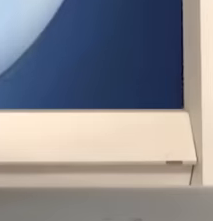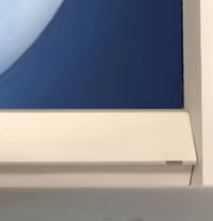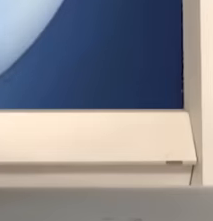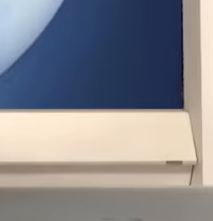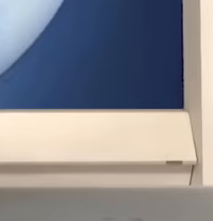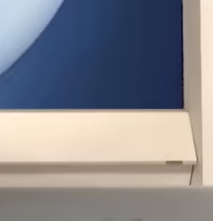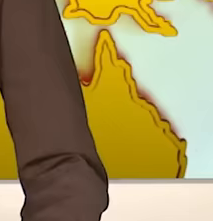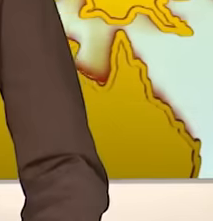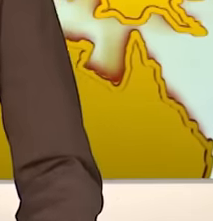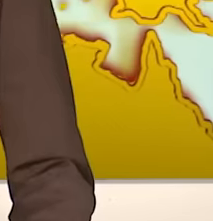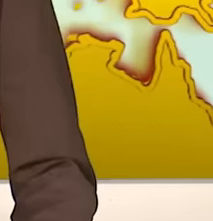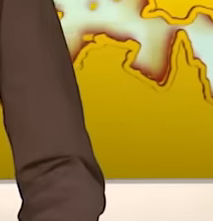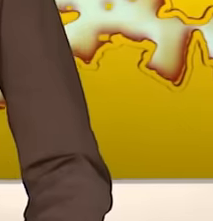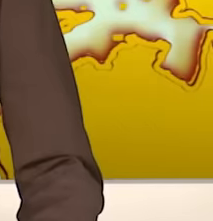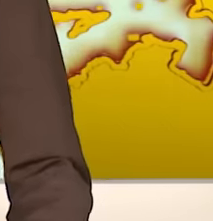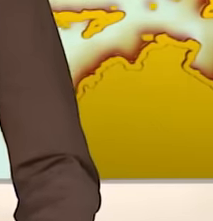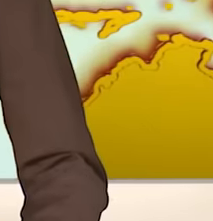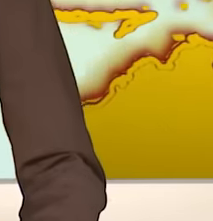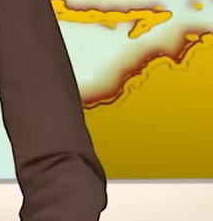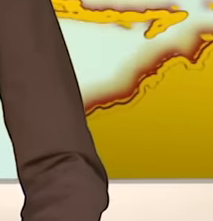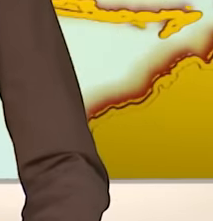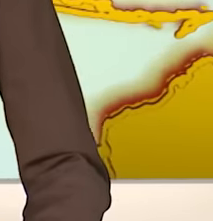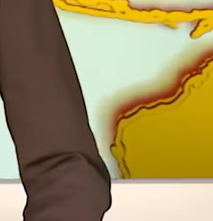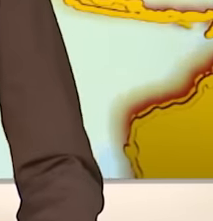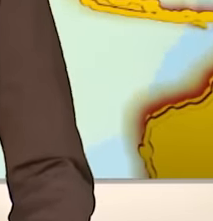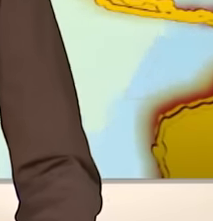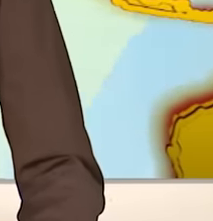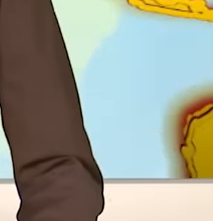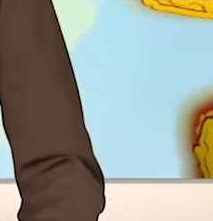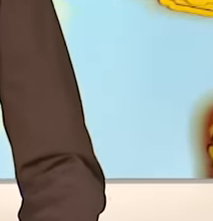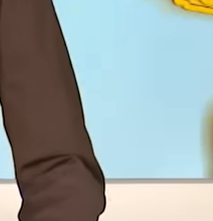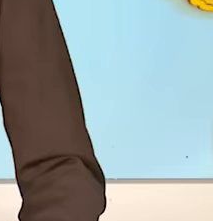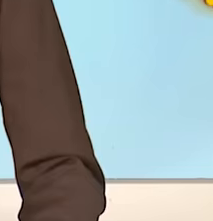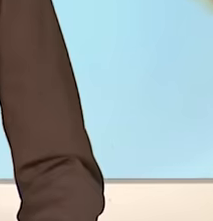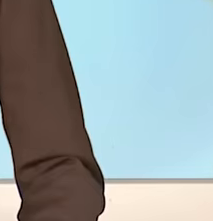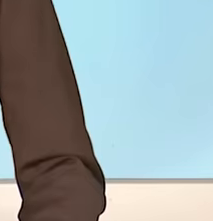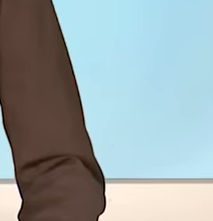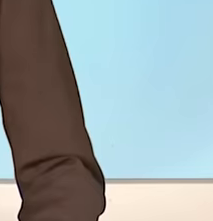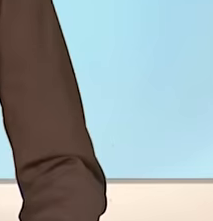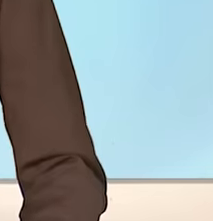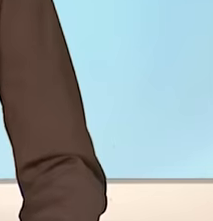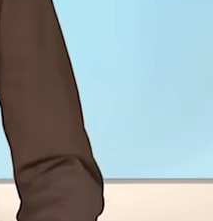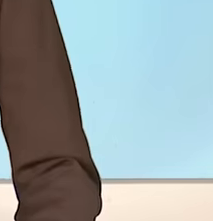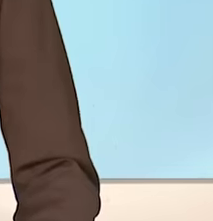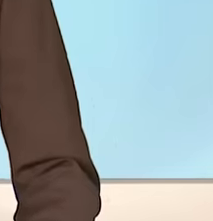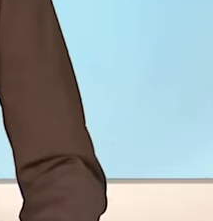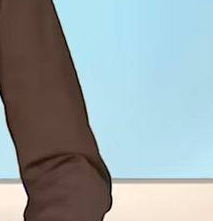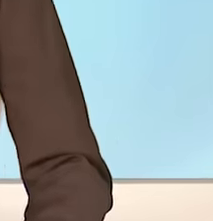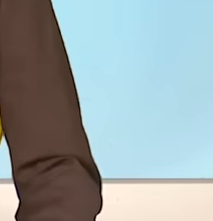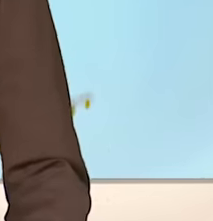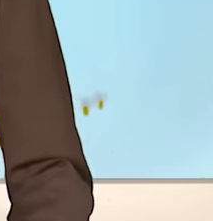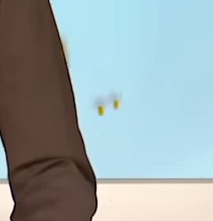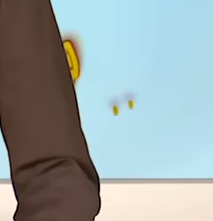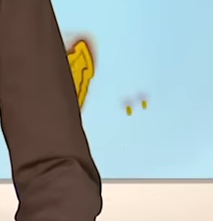මුලින්ම දේශීය පුවත්. සභා ගර්භයෙන් පිටදී පාර්ලිමේන්තු මන්ත්‍රී සුජිත් සංජය තමාට පහර දුන් බව රාජ්‍ය ඇමතිනි